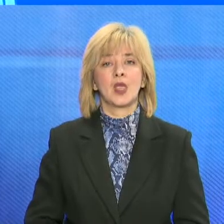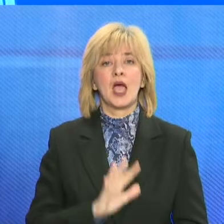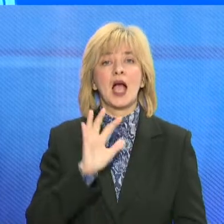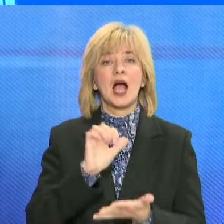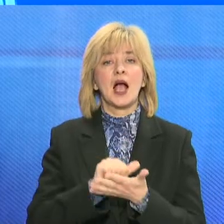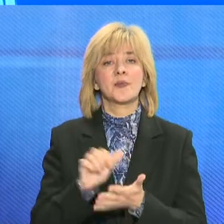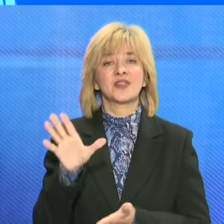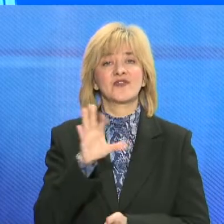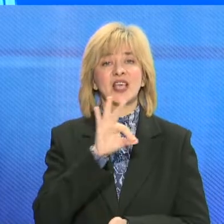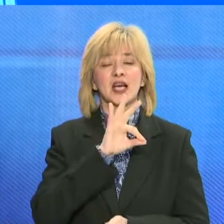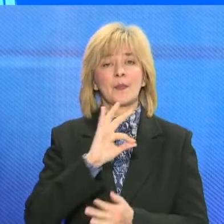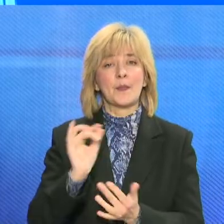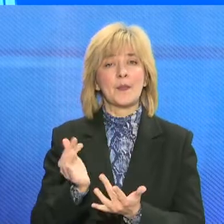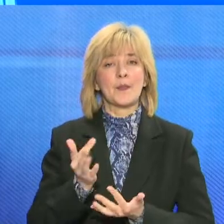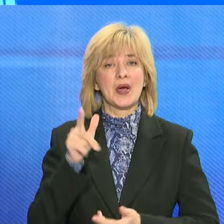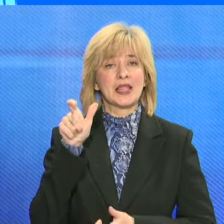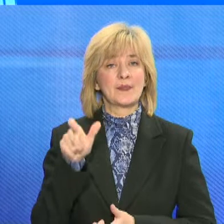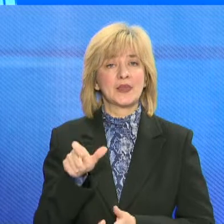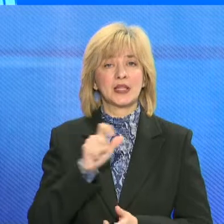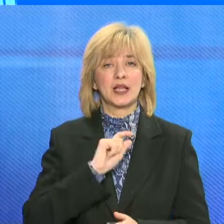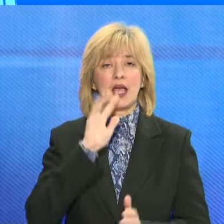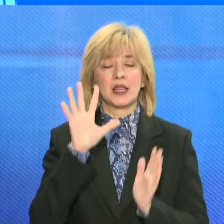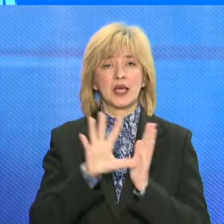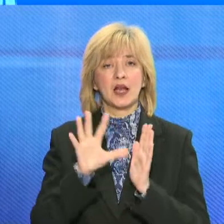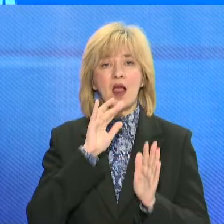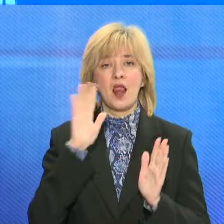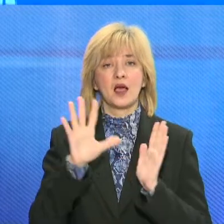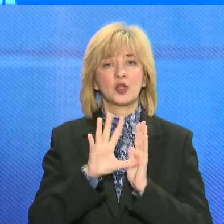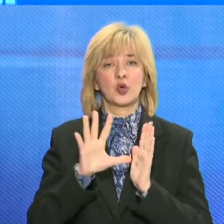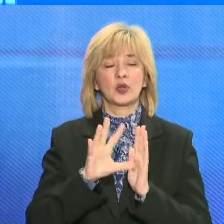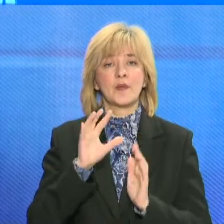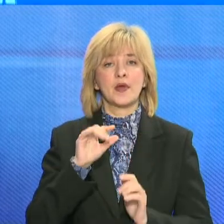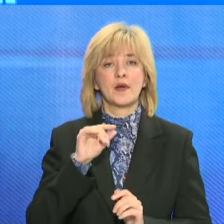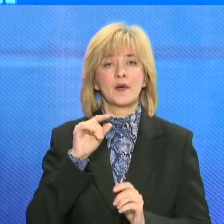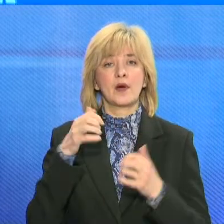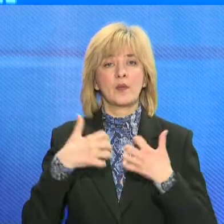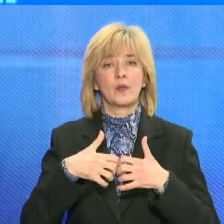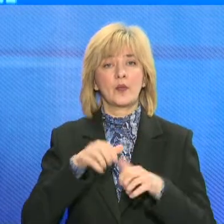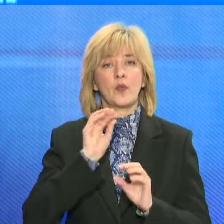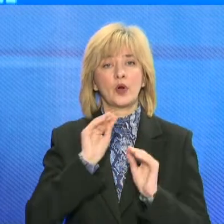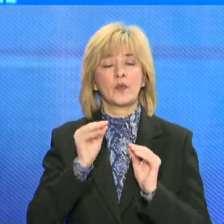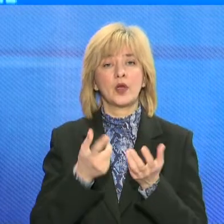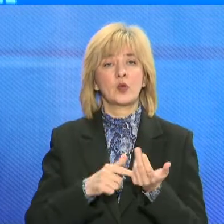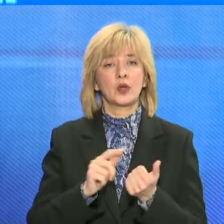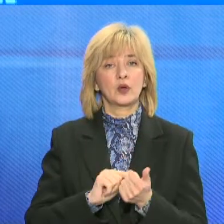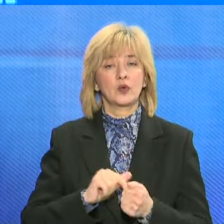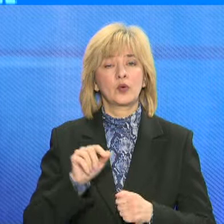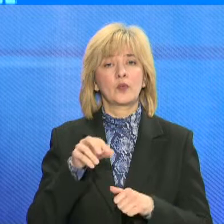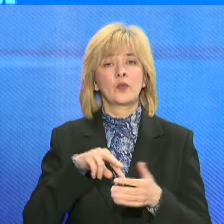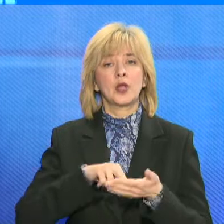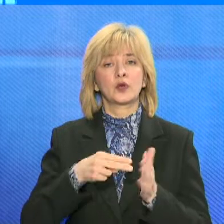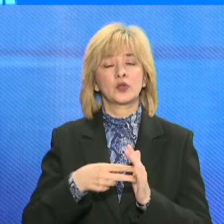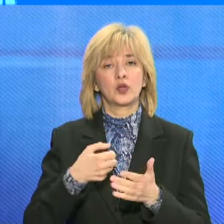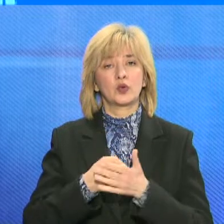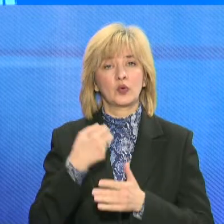Охопіць усіх спажыўцоў енергіі беларускіх рэгіёнаў электроннымі прыборамі ў ліку плануецца да канца 2023 года.